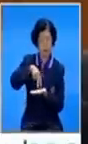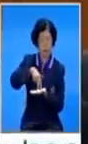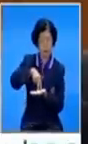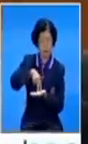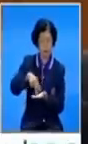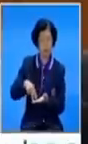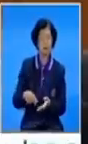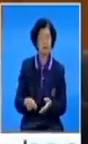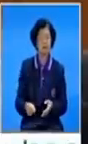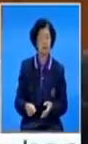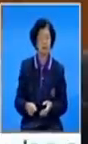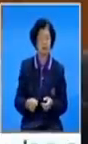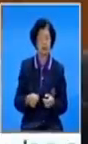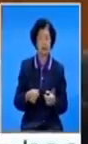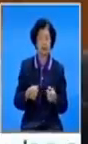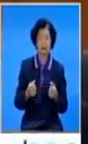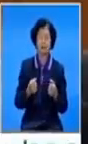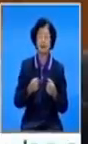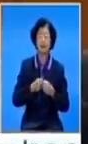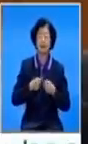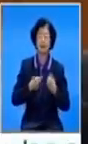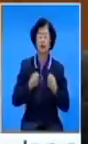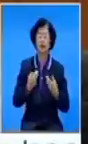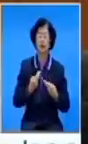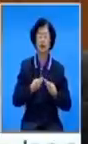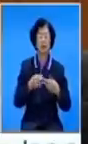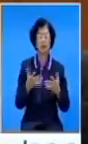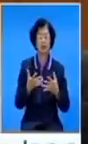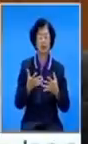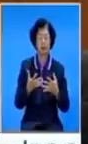มเสียสละความสุขส่วนตนเพื่อประโยชน์ส่วนรวม